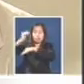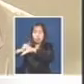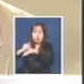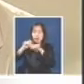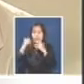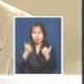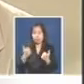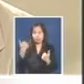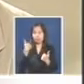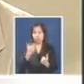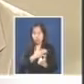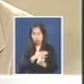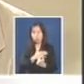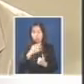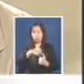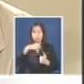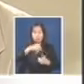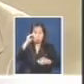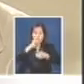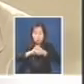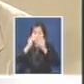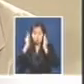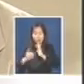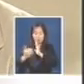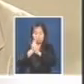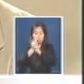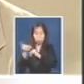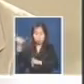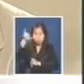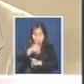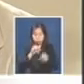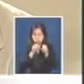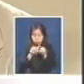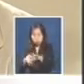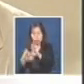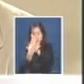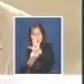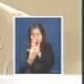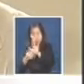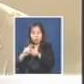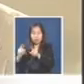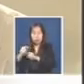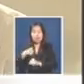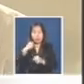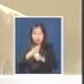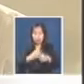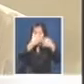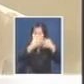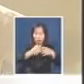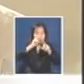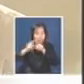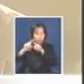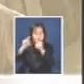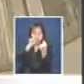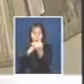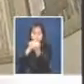เองก็ร่วมมือในการที่จะส่งผู้เชี่ยวชาญมาสอนมาอบรมซึ่งเราก็จะทำอย่างเงี้ยในทุกประเภทอุตสาหกรรมค่ะ ครับผมแต่ว่า